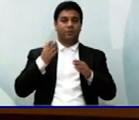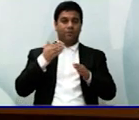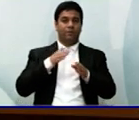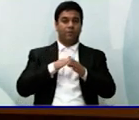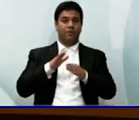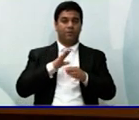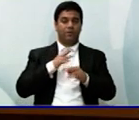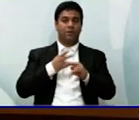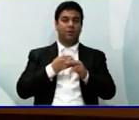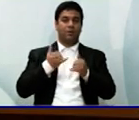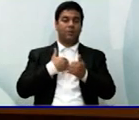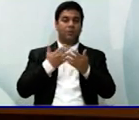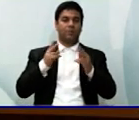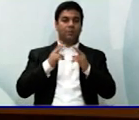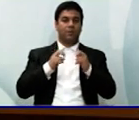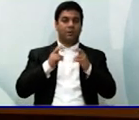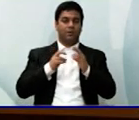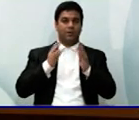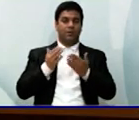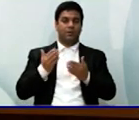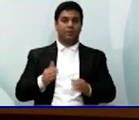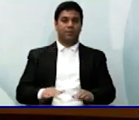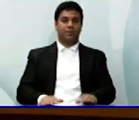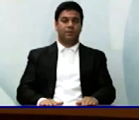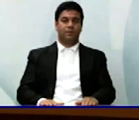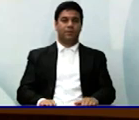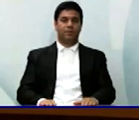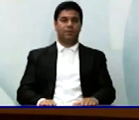Справились? А теперь давайте проверим.